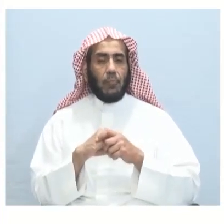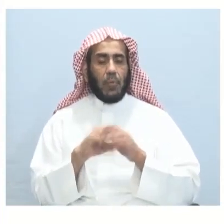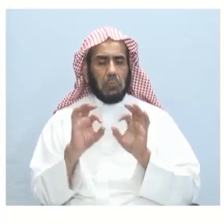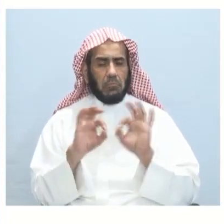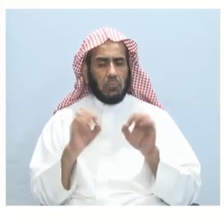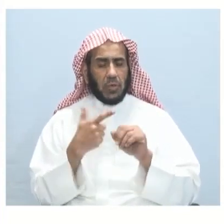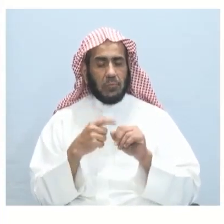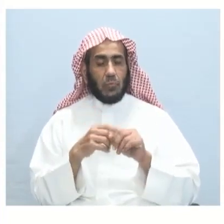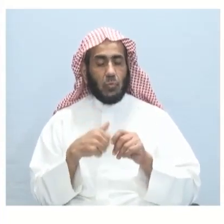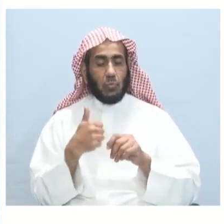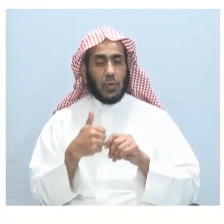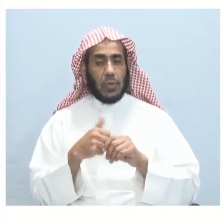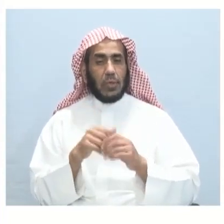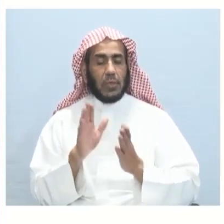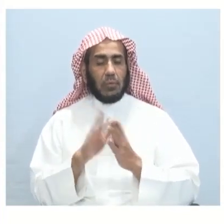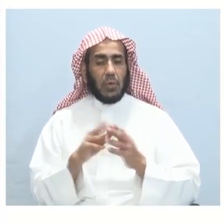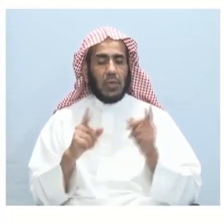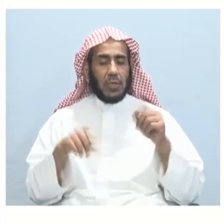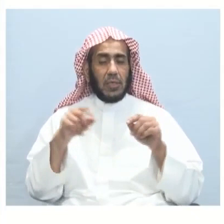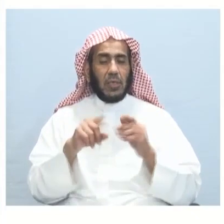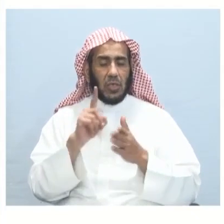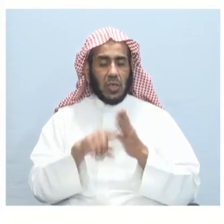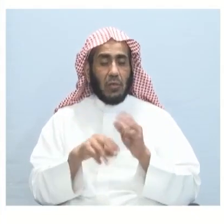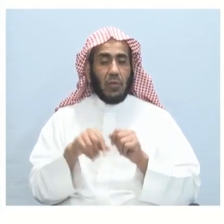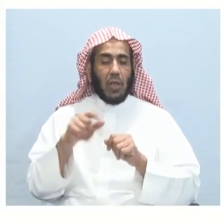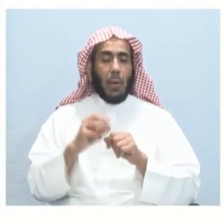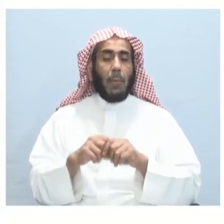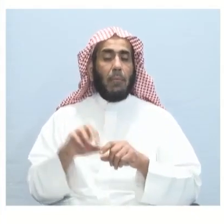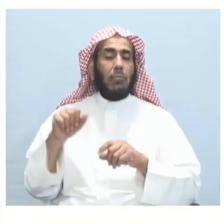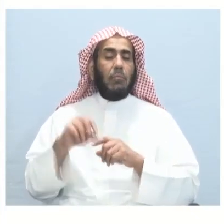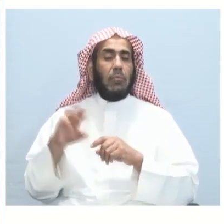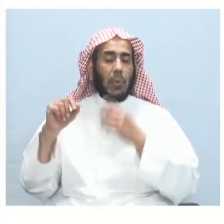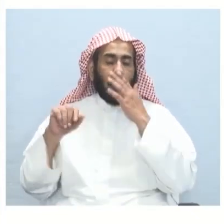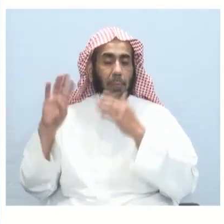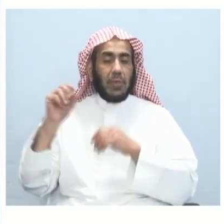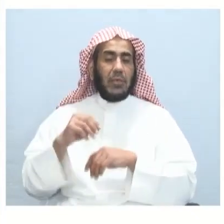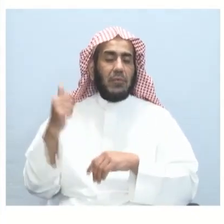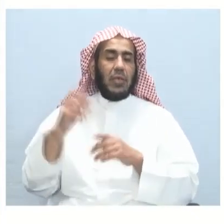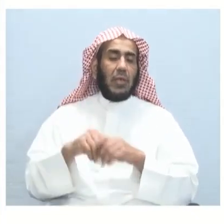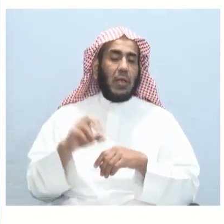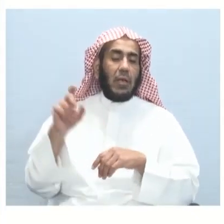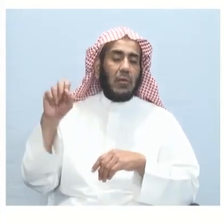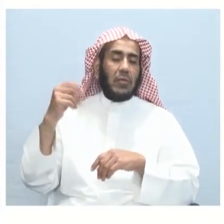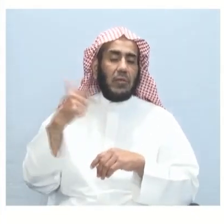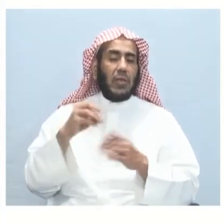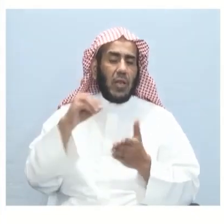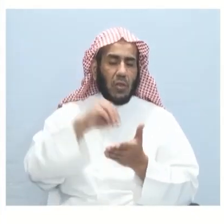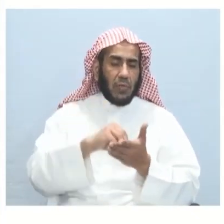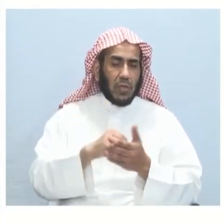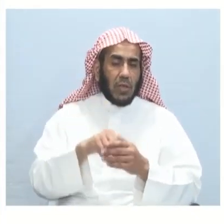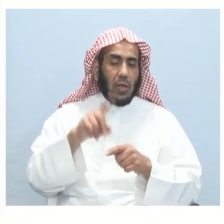ايضا يمكنك تطبيق التنسيق الشرطي في الخلايا من بي 7 الى اف سفن ثم اضافه